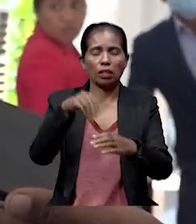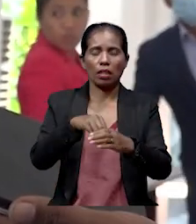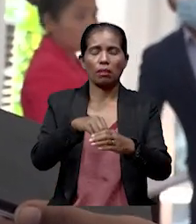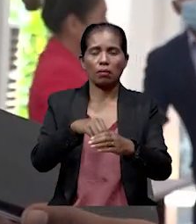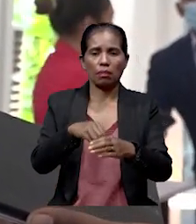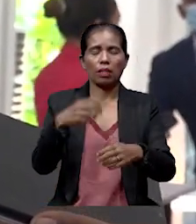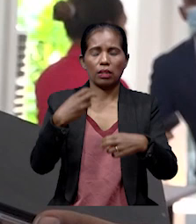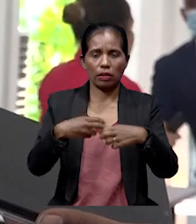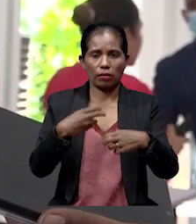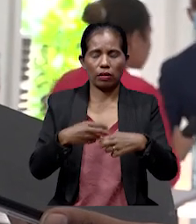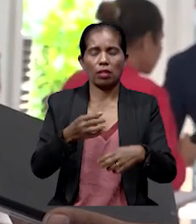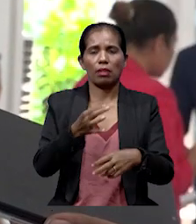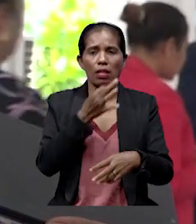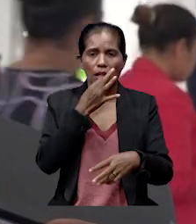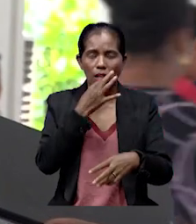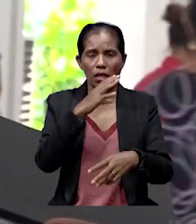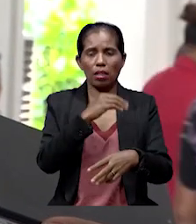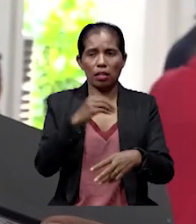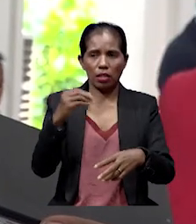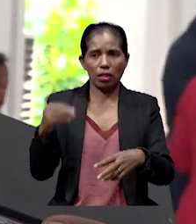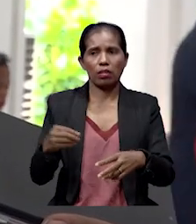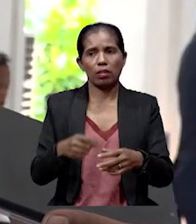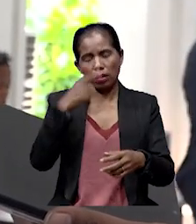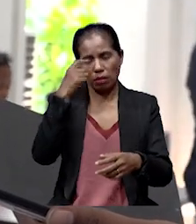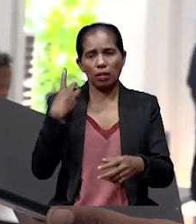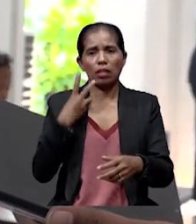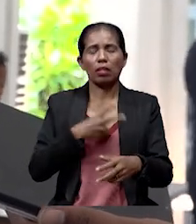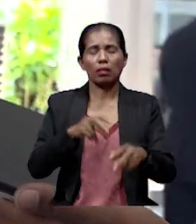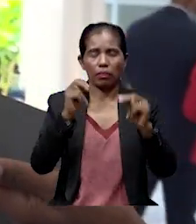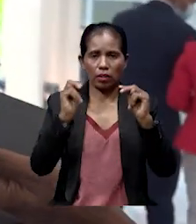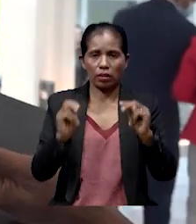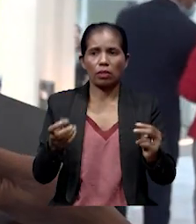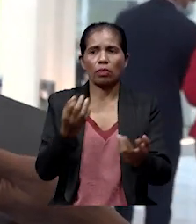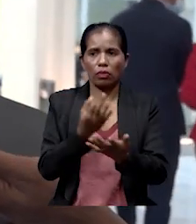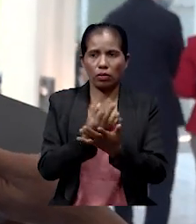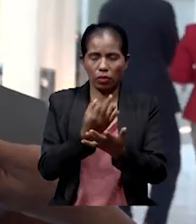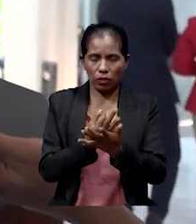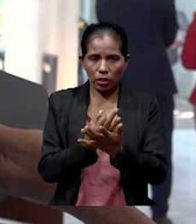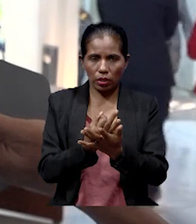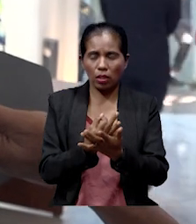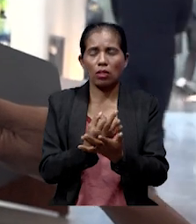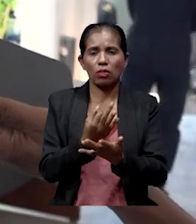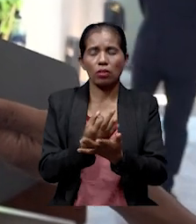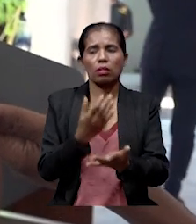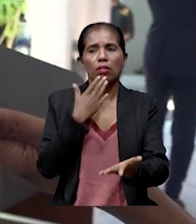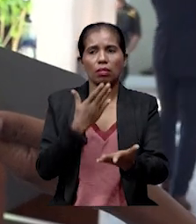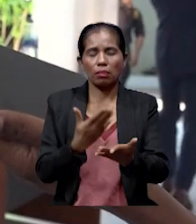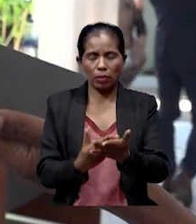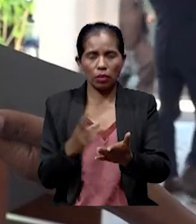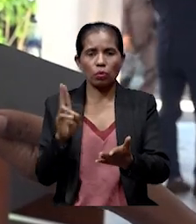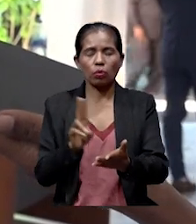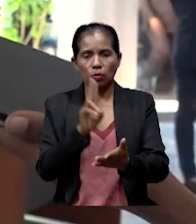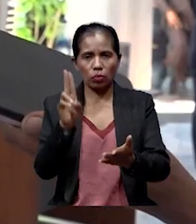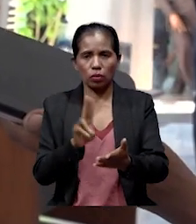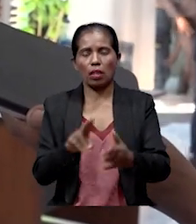crise malnutrição se isae tan makas, tama ne ma ke ita precisa fundo ida di via ita tau fundo ida neve ma ke zere para